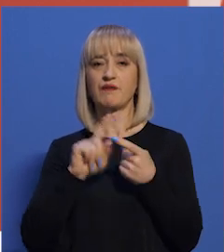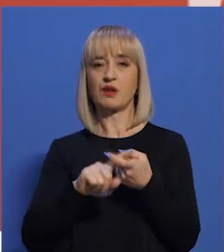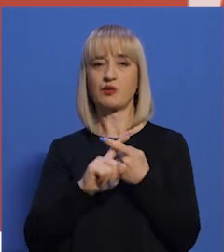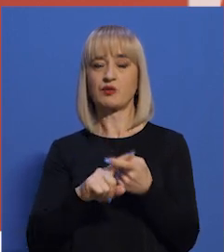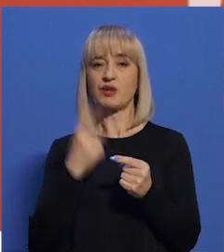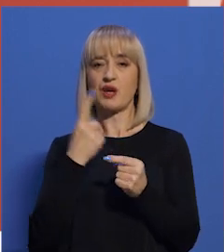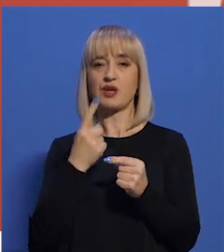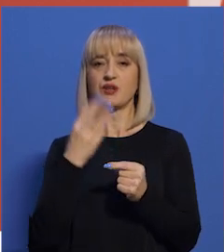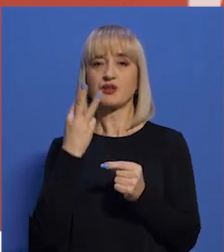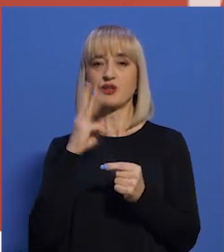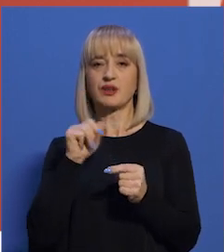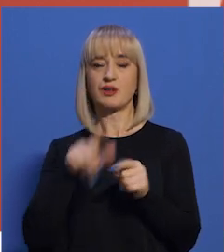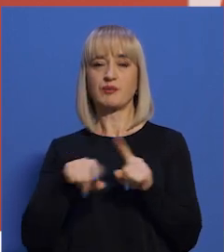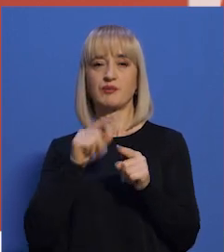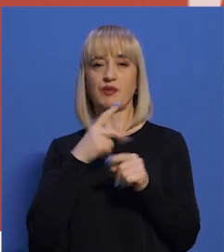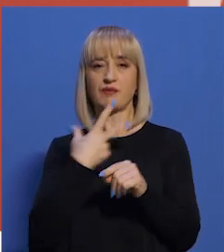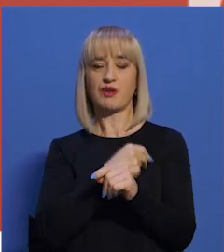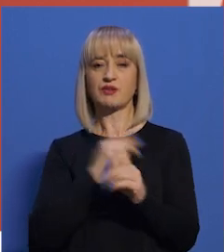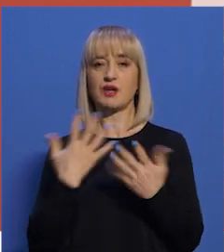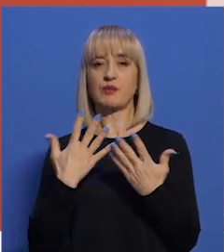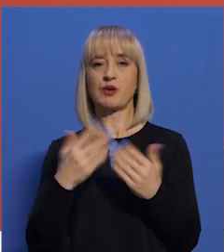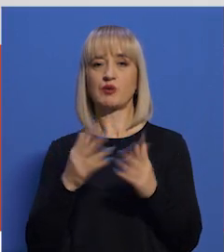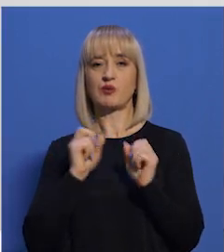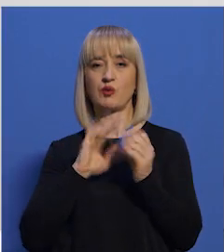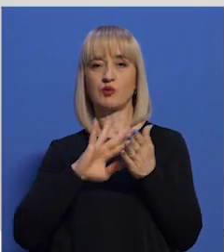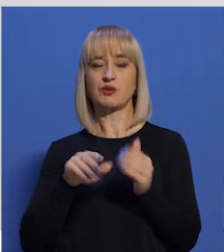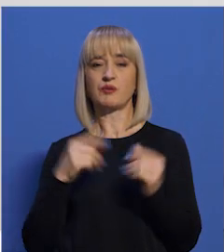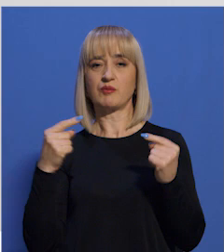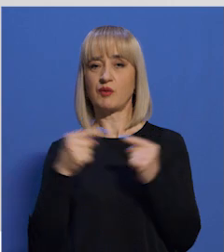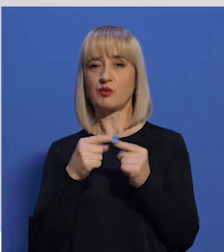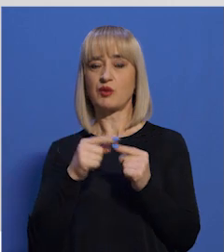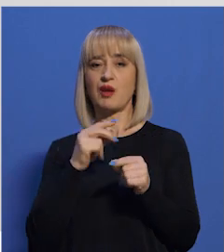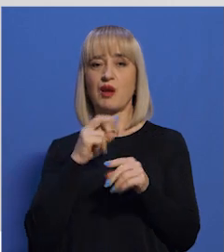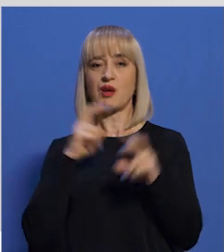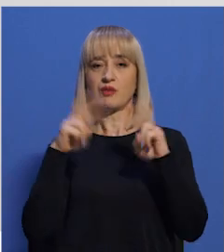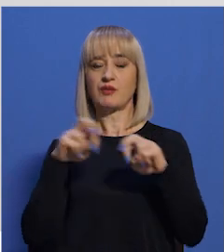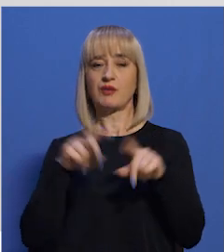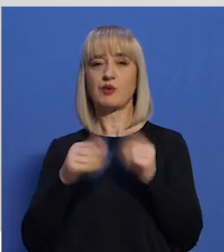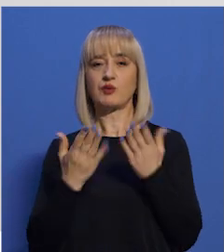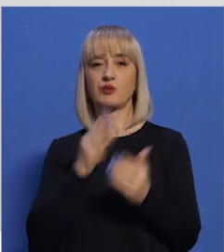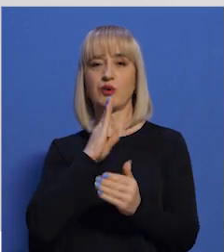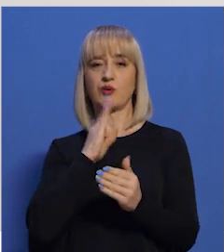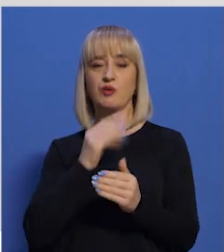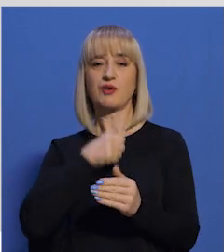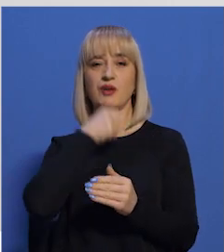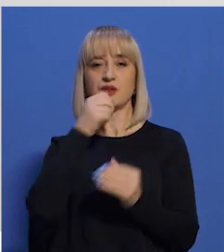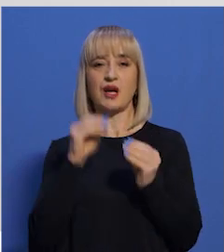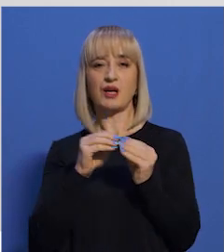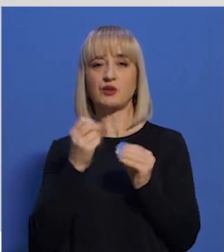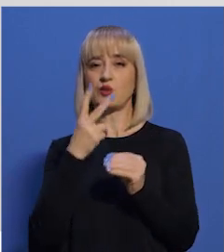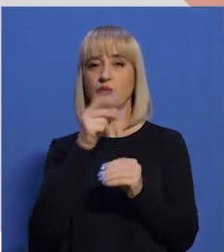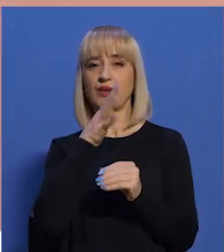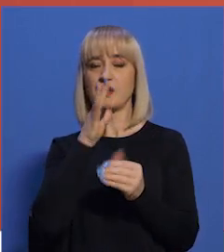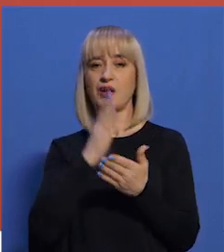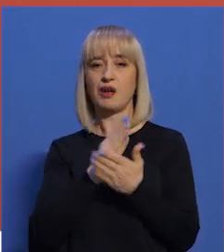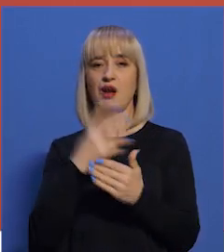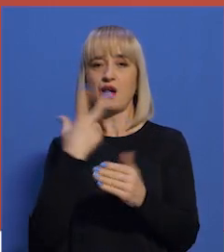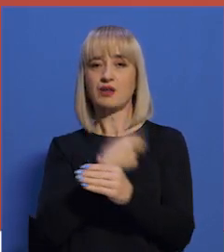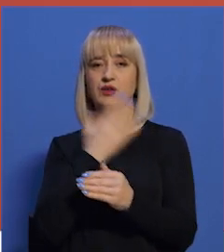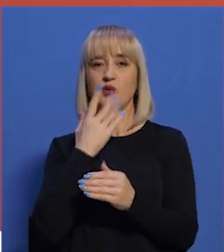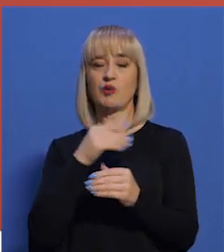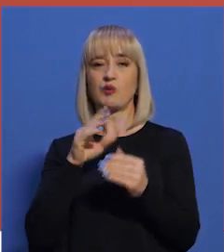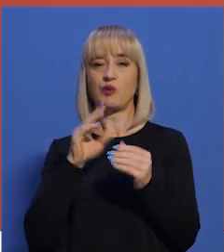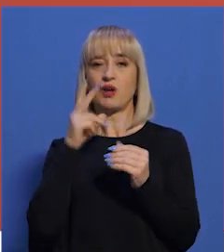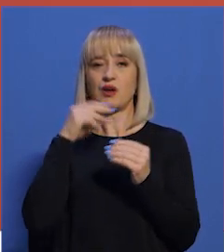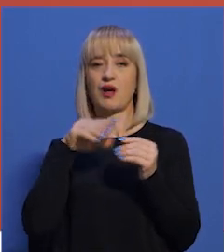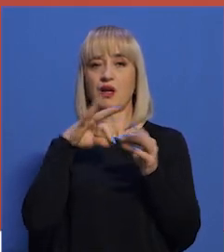40% ინფიცირებულია ამ ვირუსის მინიმუმ ერთი შტამით. ვაქცინის ეფექტურობა და უსაფრთხოება დამტკიცებულია კლინიკური კვლევებით. Tu თქვენი გოგონა